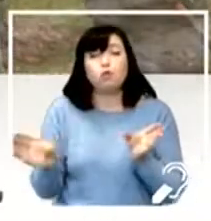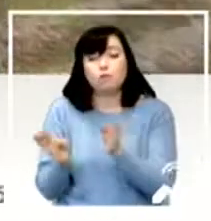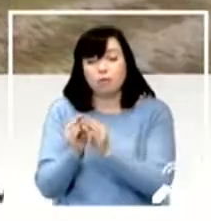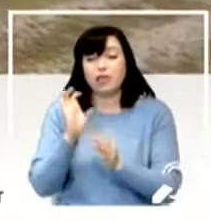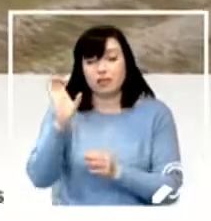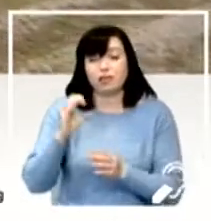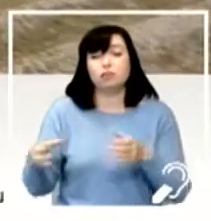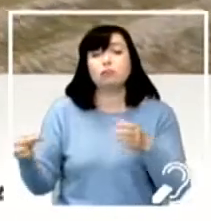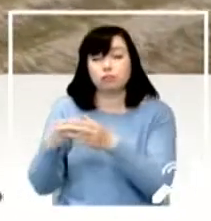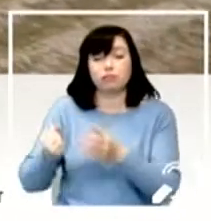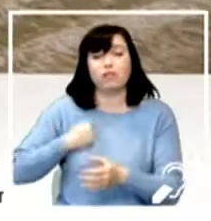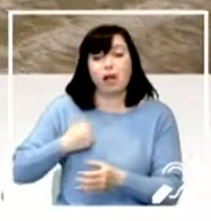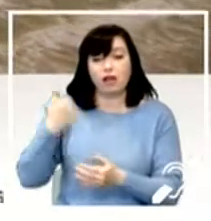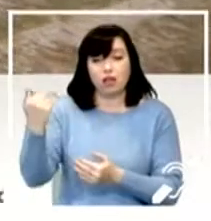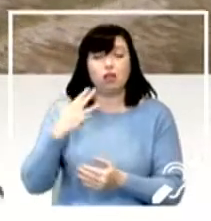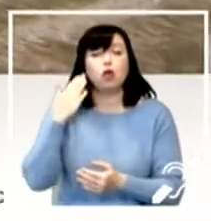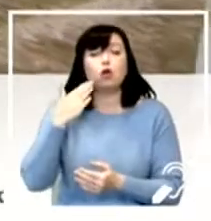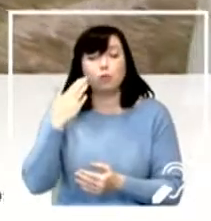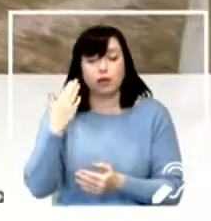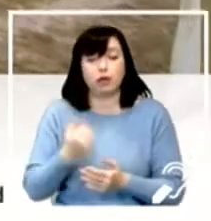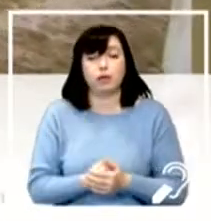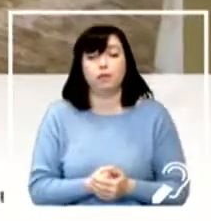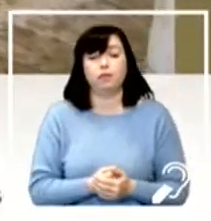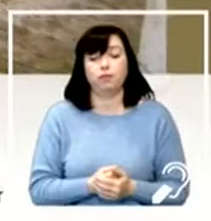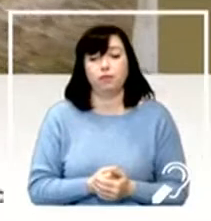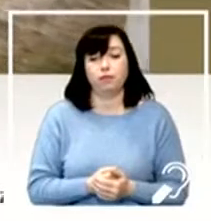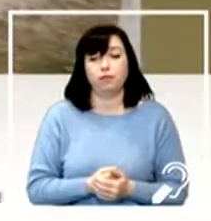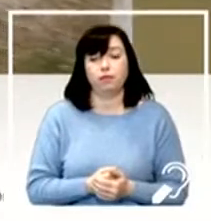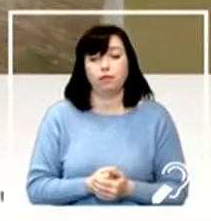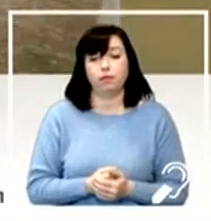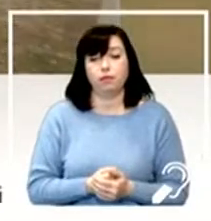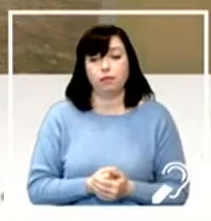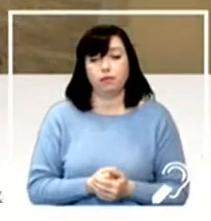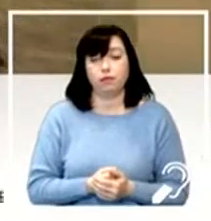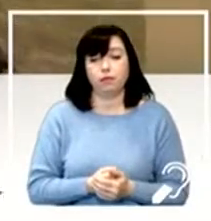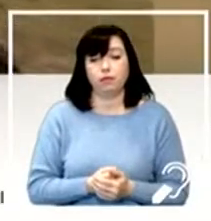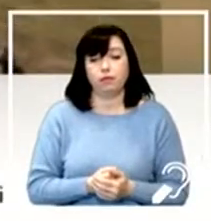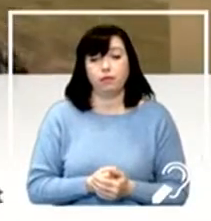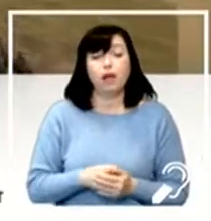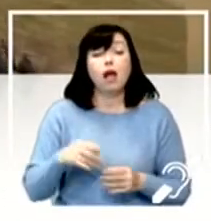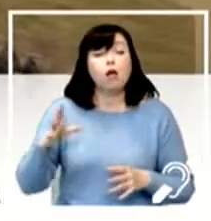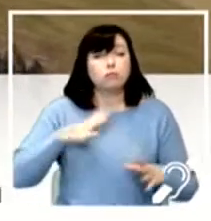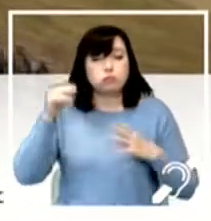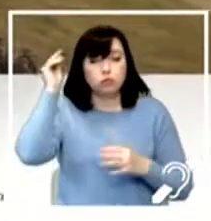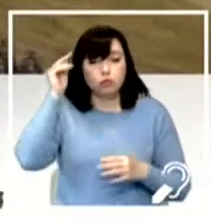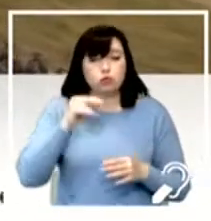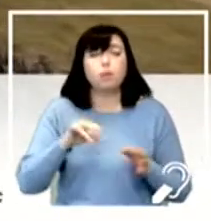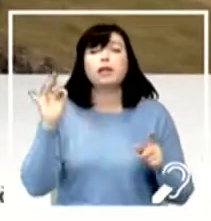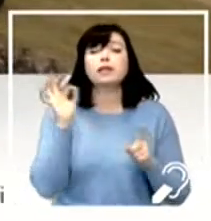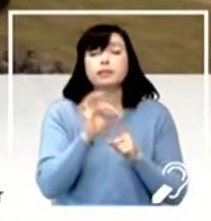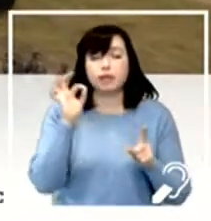alături de colegii lor din Brigada 15 mecanizată, podul înalt a Armatei Române. Antrenamentele au drept